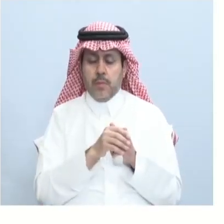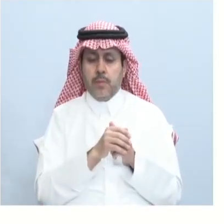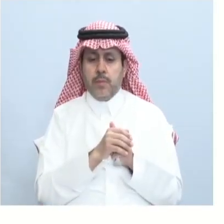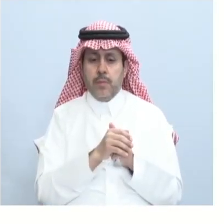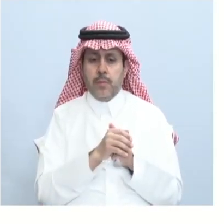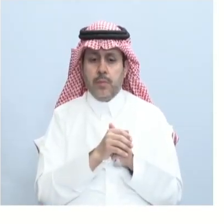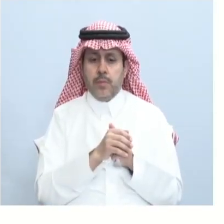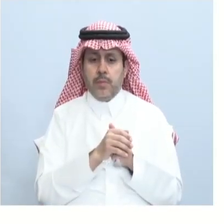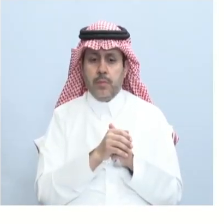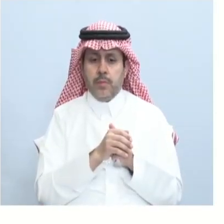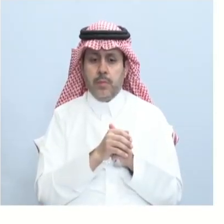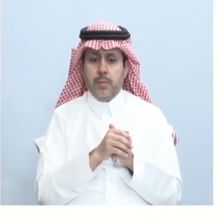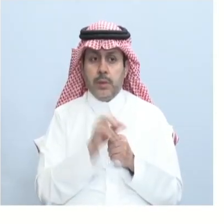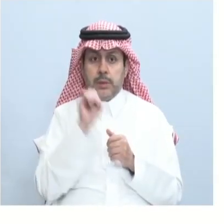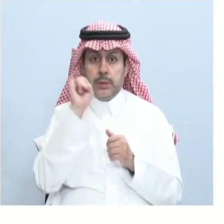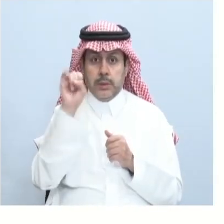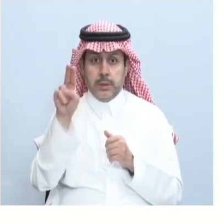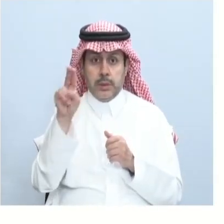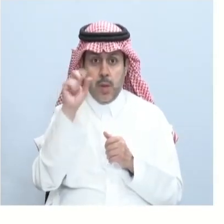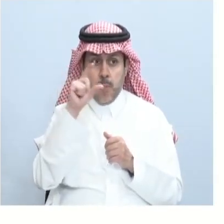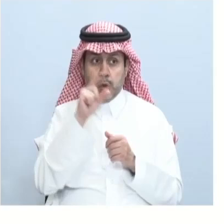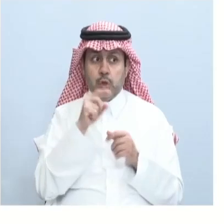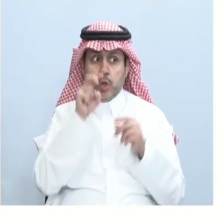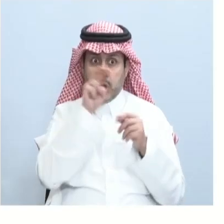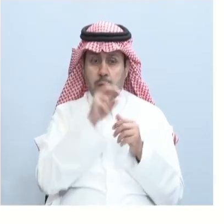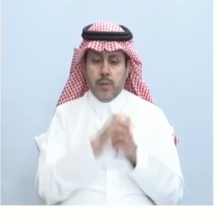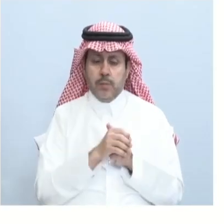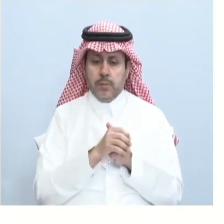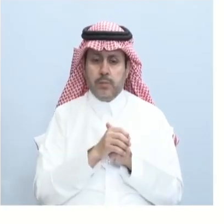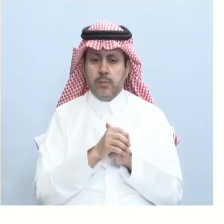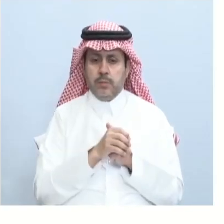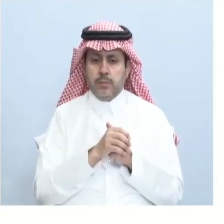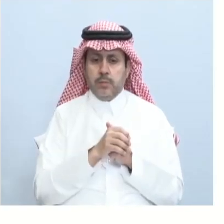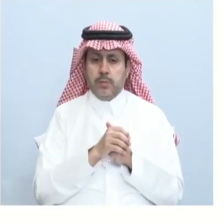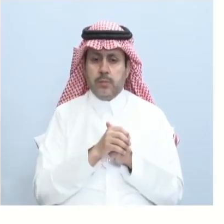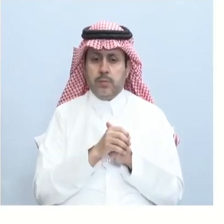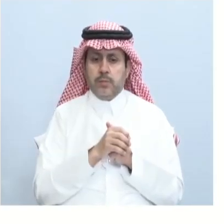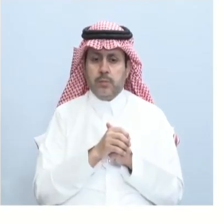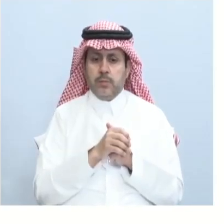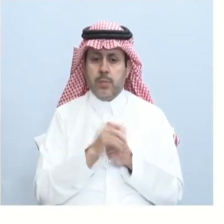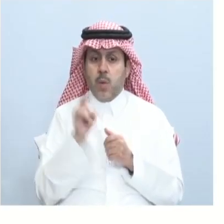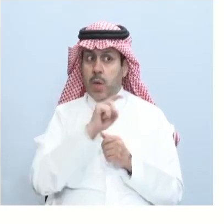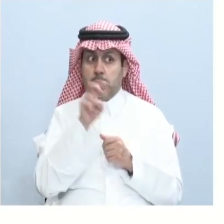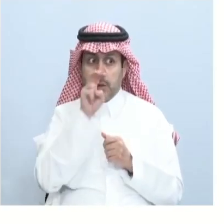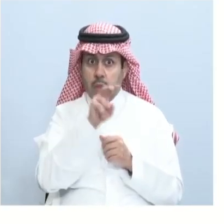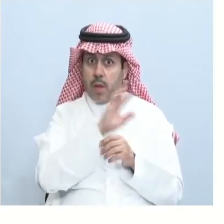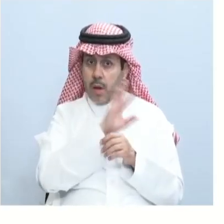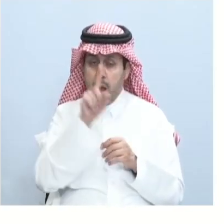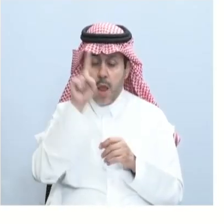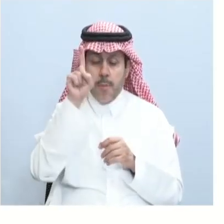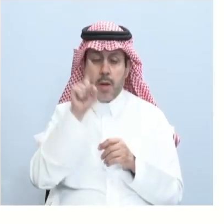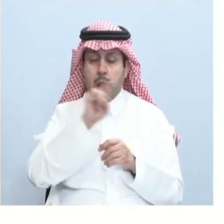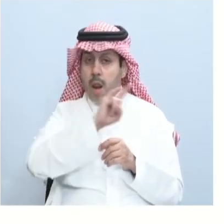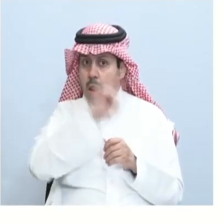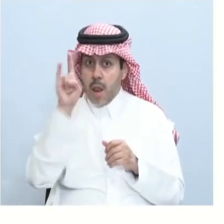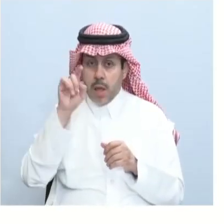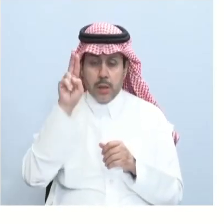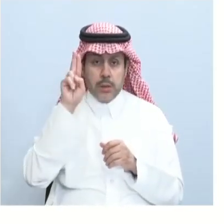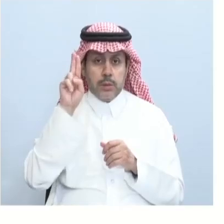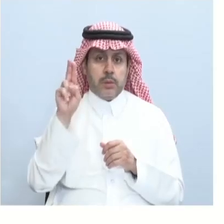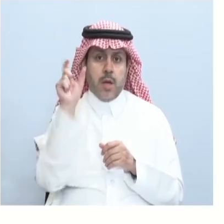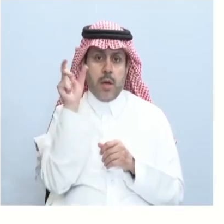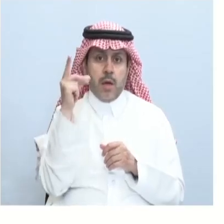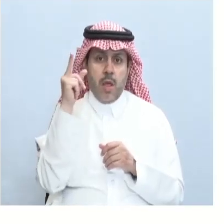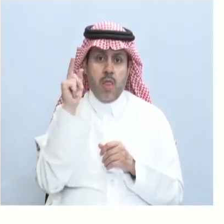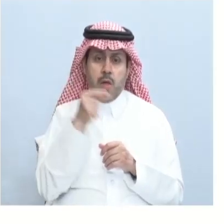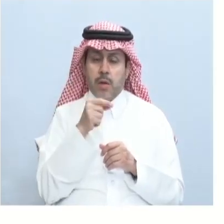عينيك ولم يقل لا تنظر لم يقل لا تنظر لماذا لماذا قال الله عز وجل